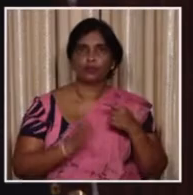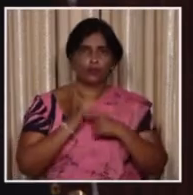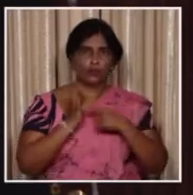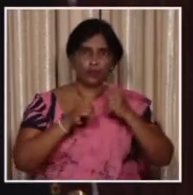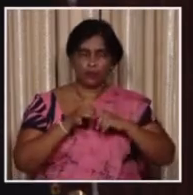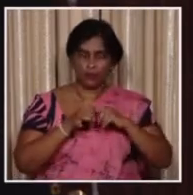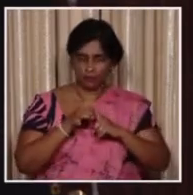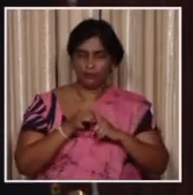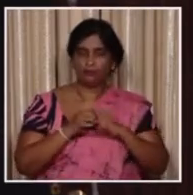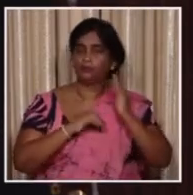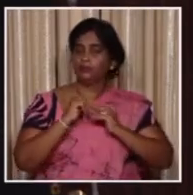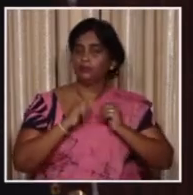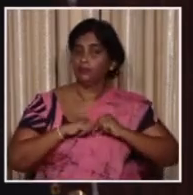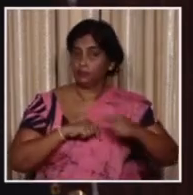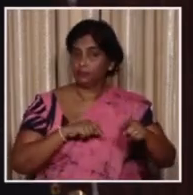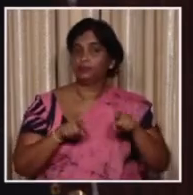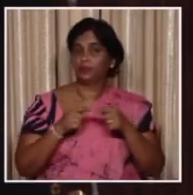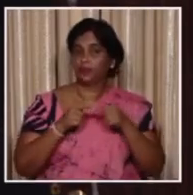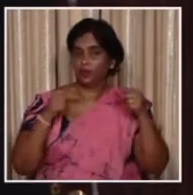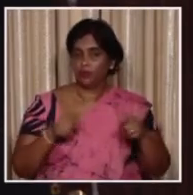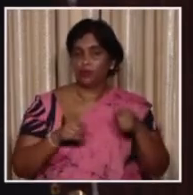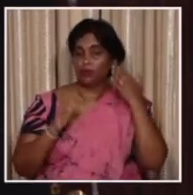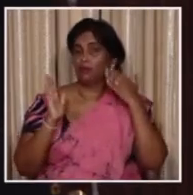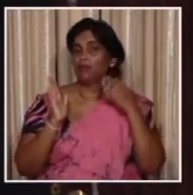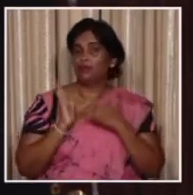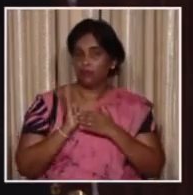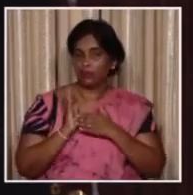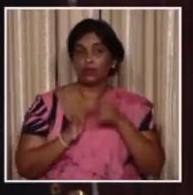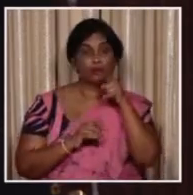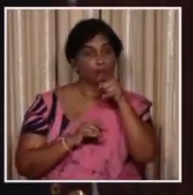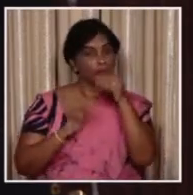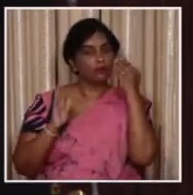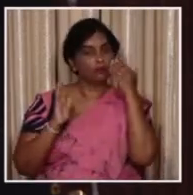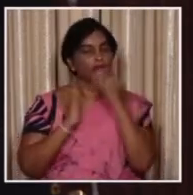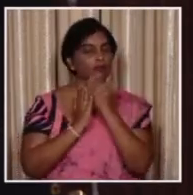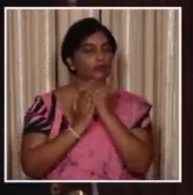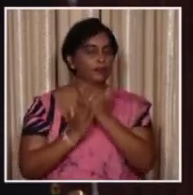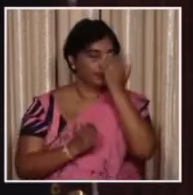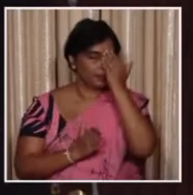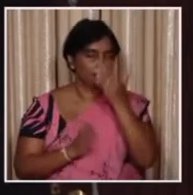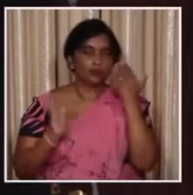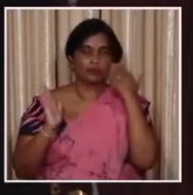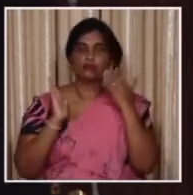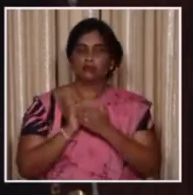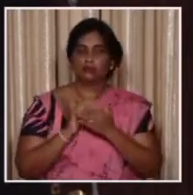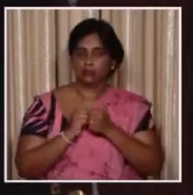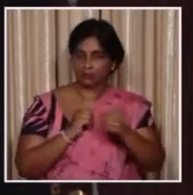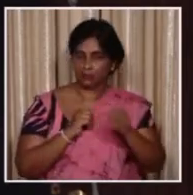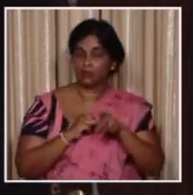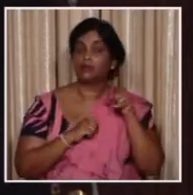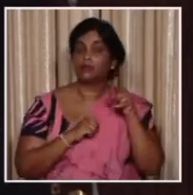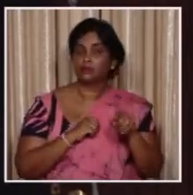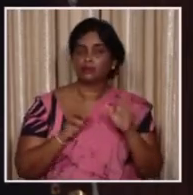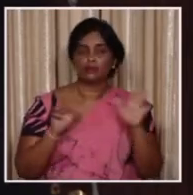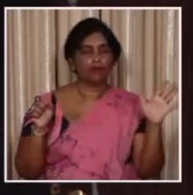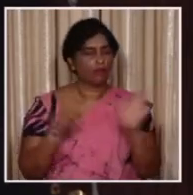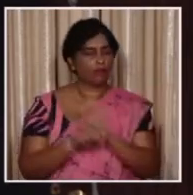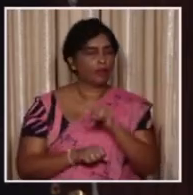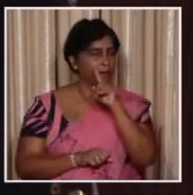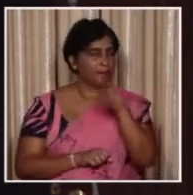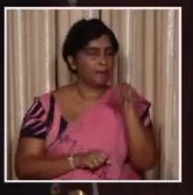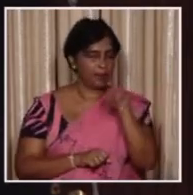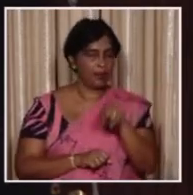ප්‍රසම්බාධන ක්‍රියාවලියට පටහැනි මේ දේවල් පිළිබඳ ඔබතුමා කරුණාකරලා අවධානය යොමු කරන්න. ඒක සම්පූර්ණ